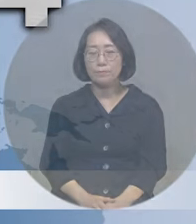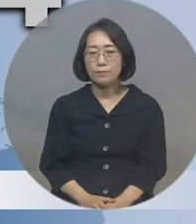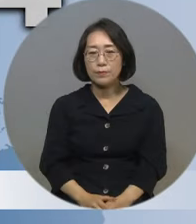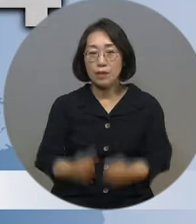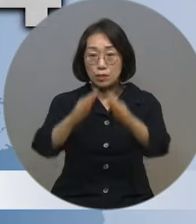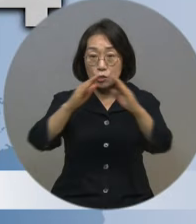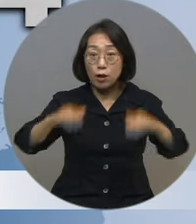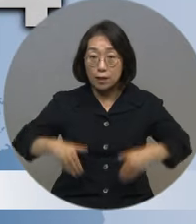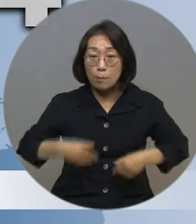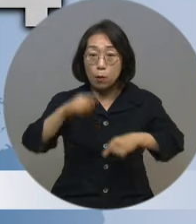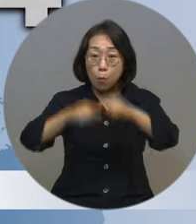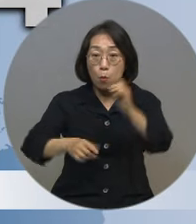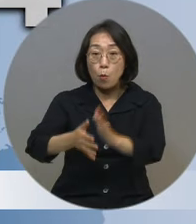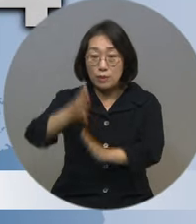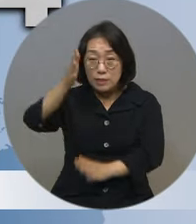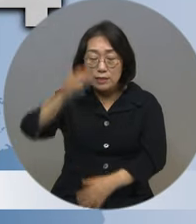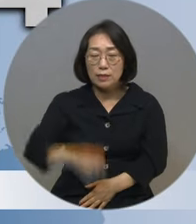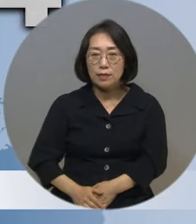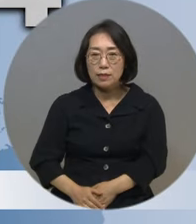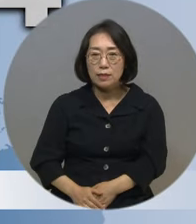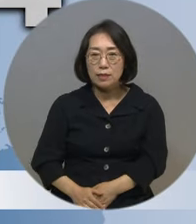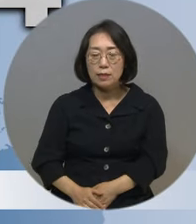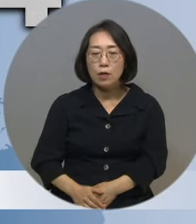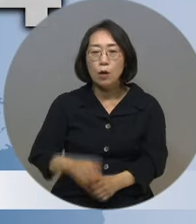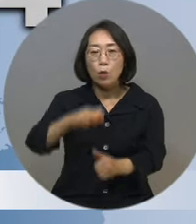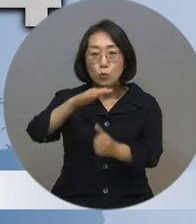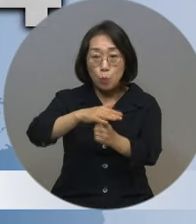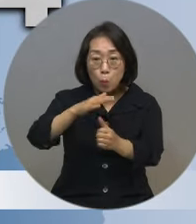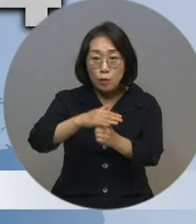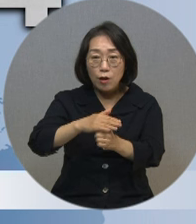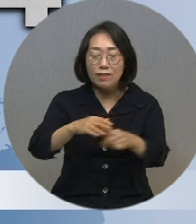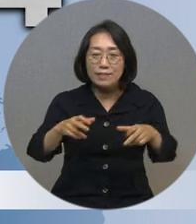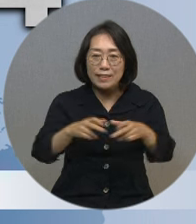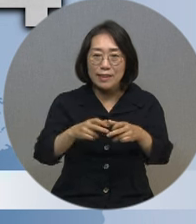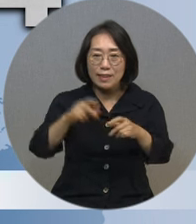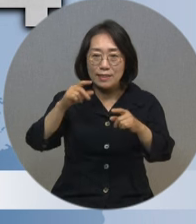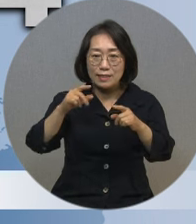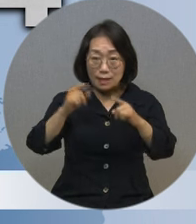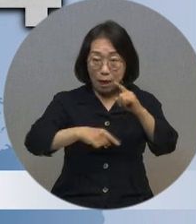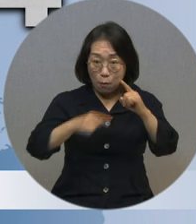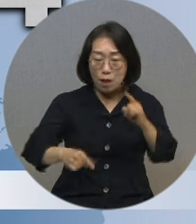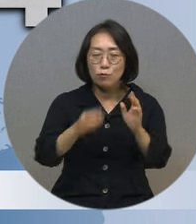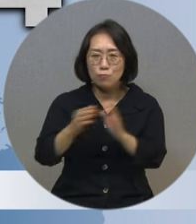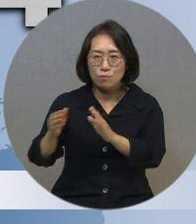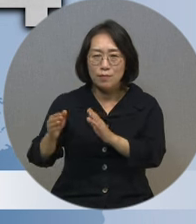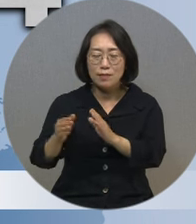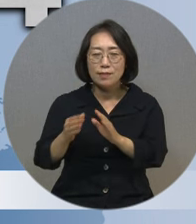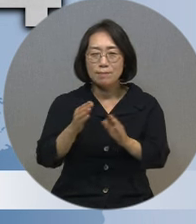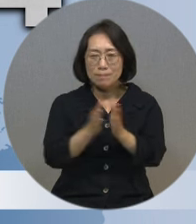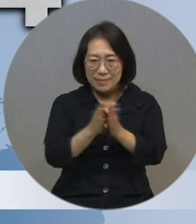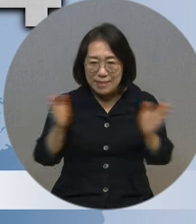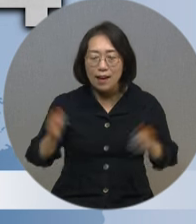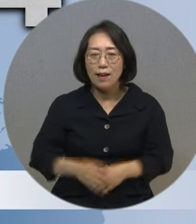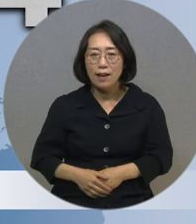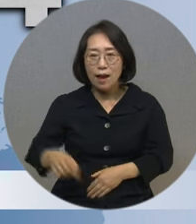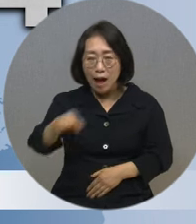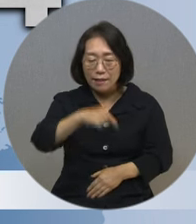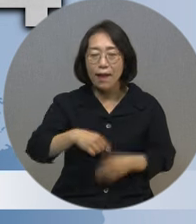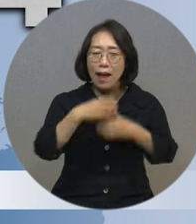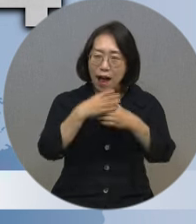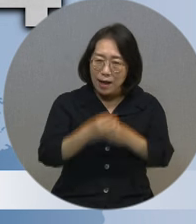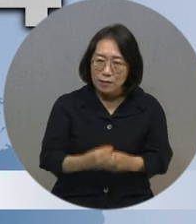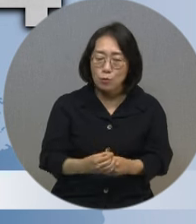전라남도 목포시가 전국 소년 장애인 체전 준비에 박차를 가하고 있습니다 대회 기관 선수단과 관람객의